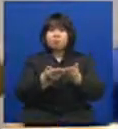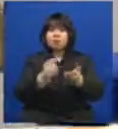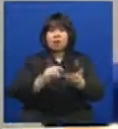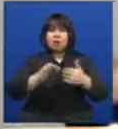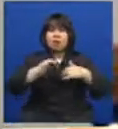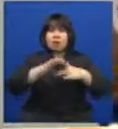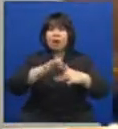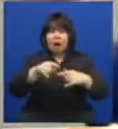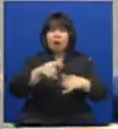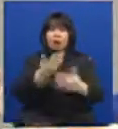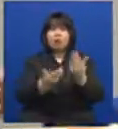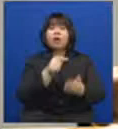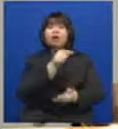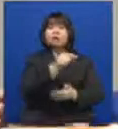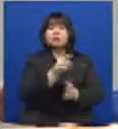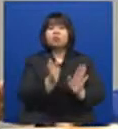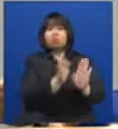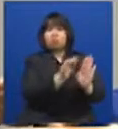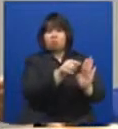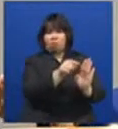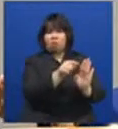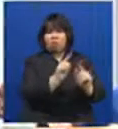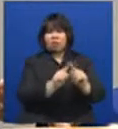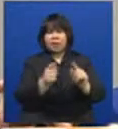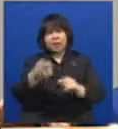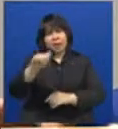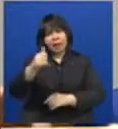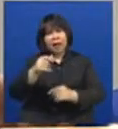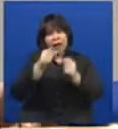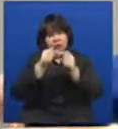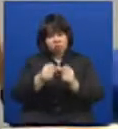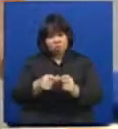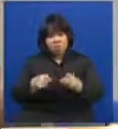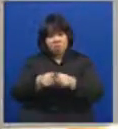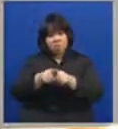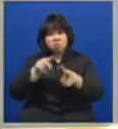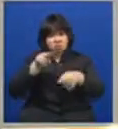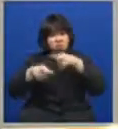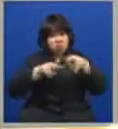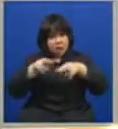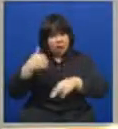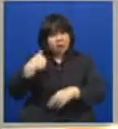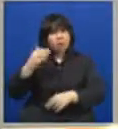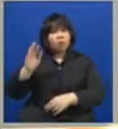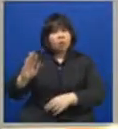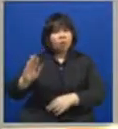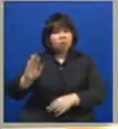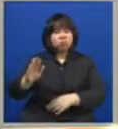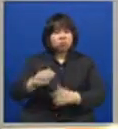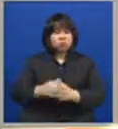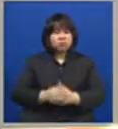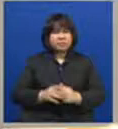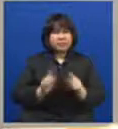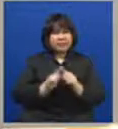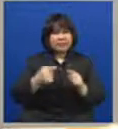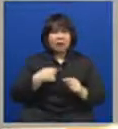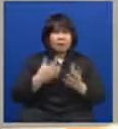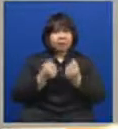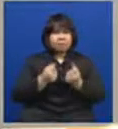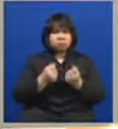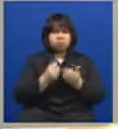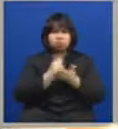เทศนี้รับไปที่แต่ไปอยู่ในพื้นที่อาจจะเป็นพื้นที่ควบคุมพื้นที่ตรงไหนก็ไม่รู้ของเขานะแต่เรารับอย่างนี้ไม่